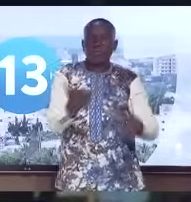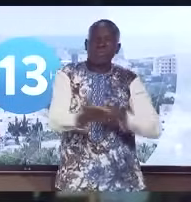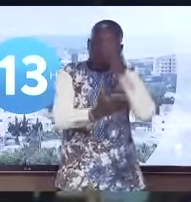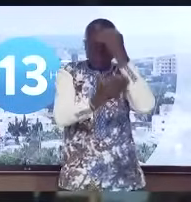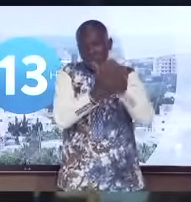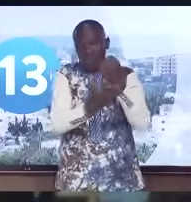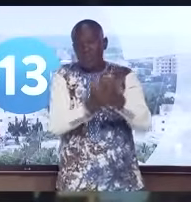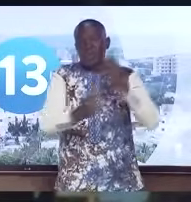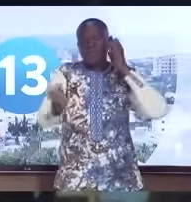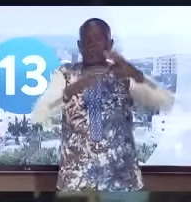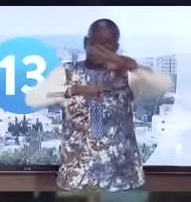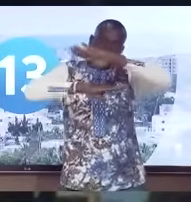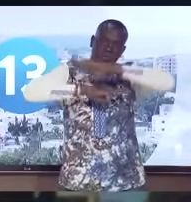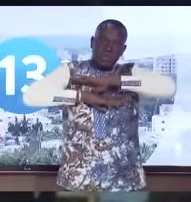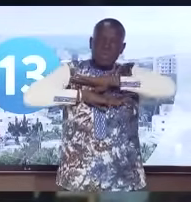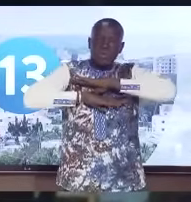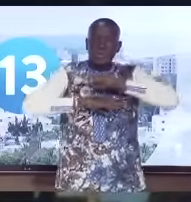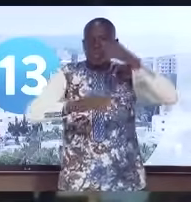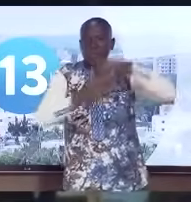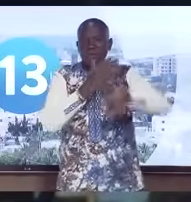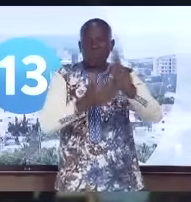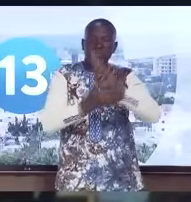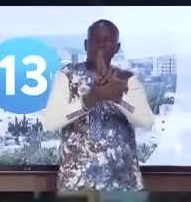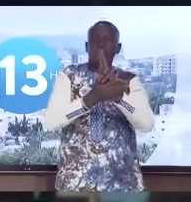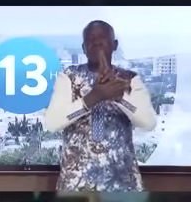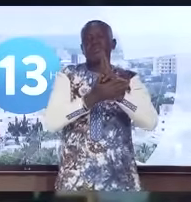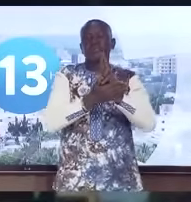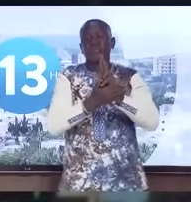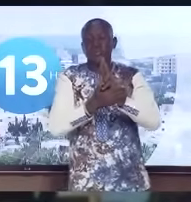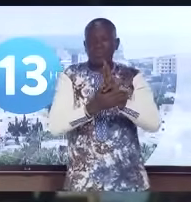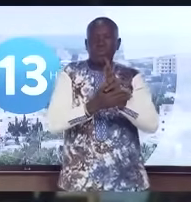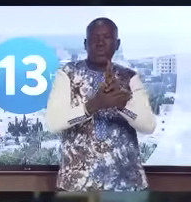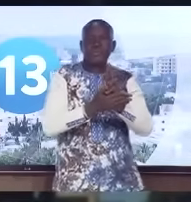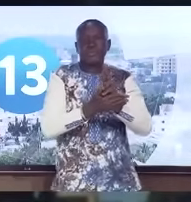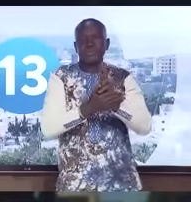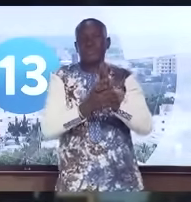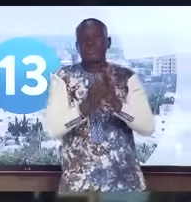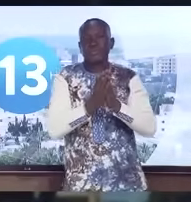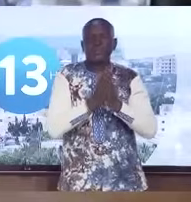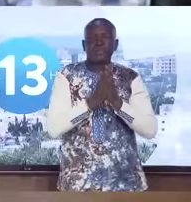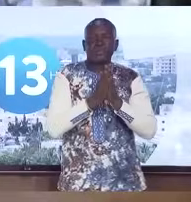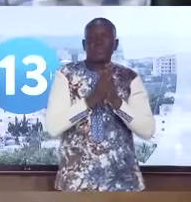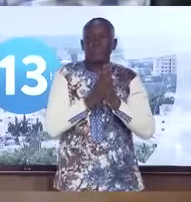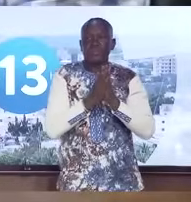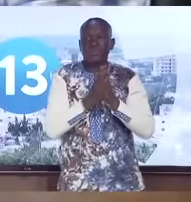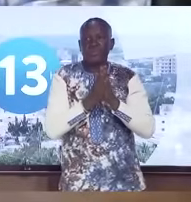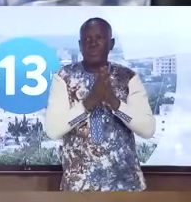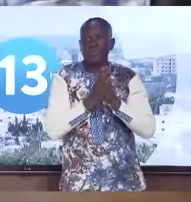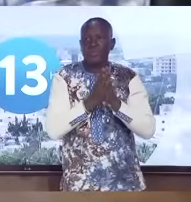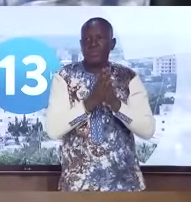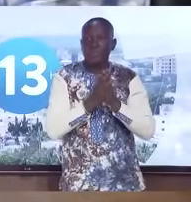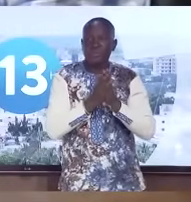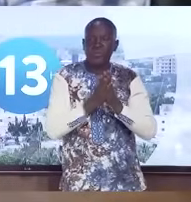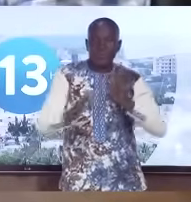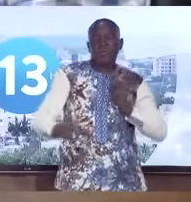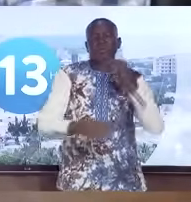exprime de la satisfaction. Les précisions avec Siedi Larayenne et Romuald Patrice Toué. Les membres